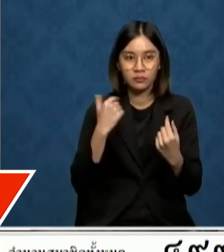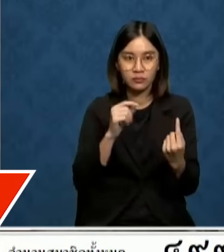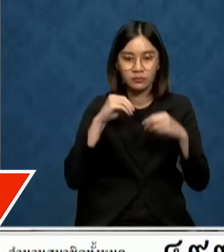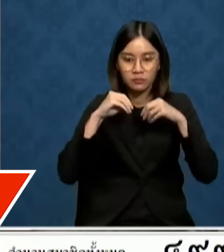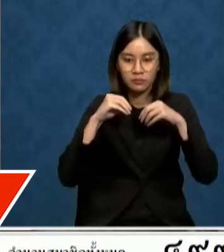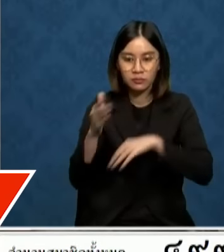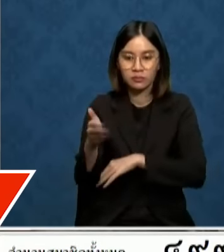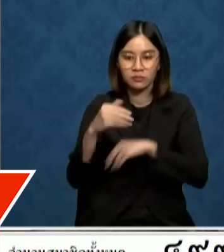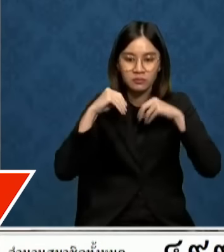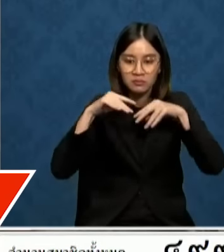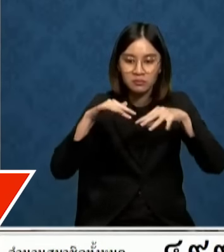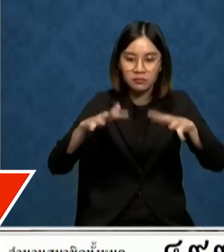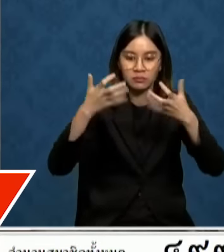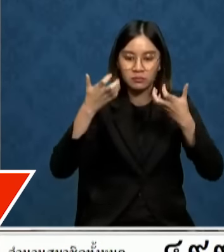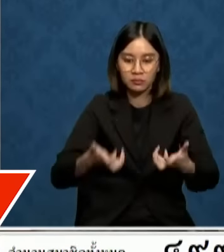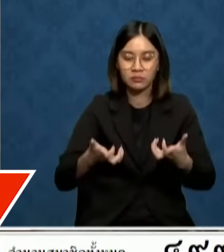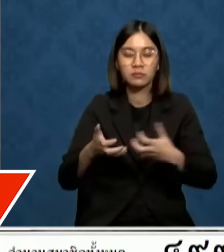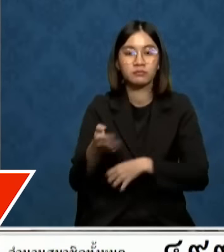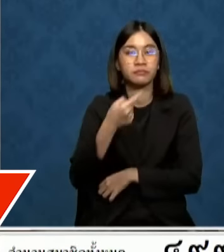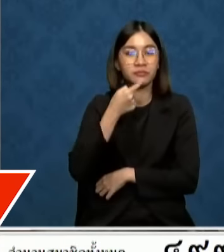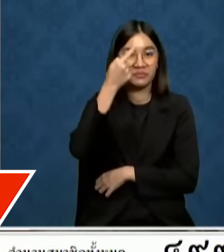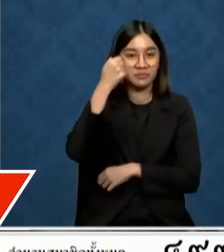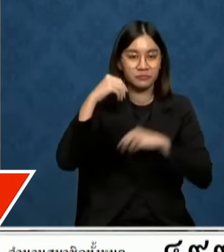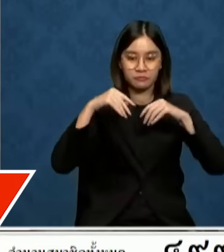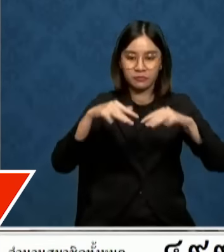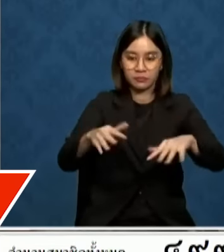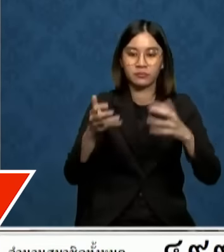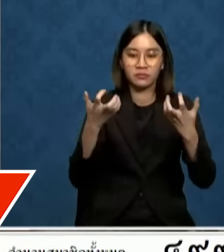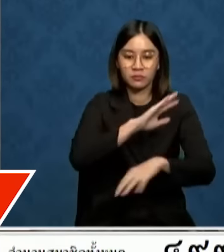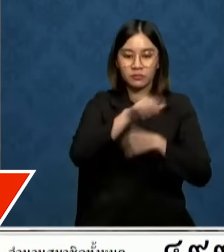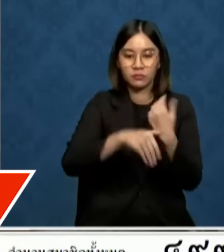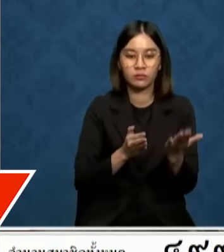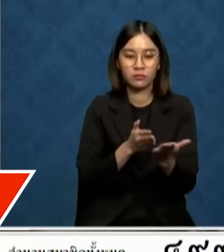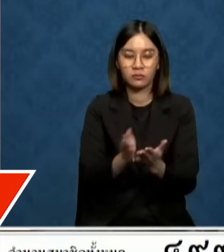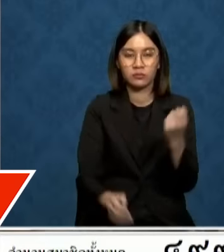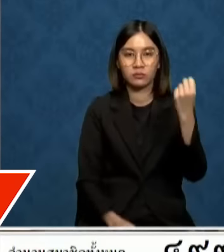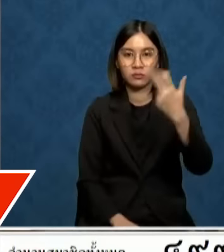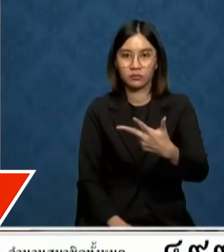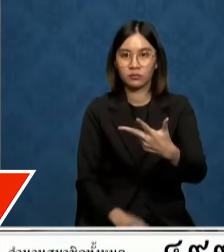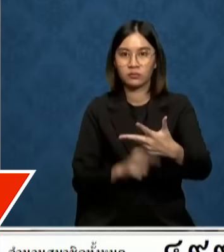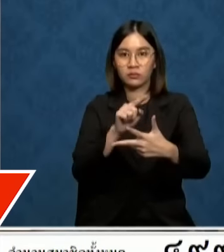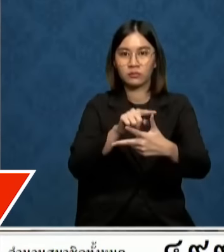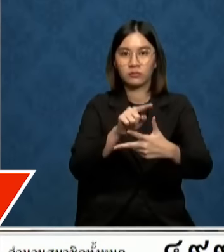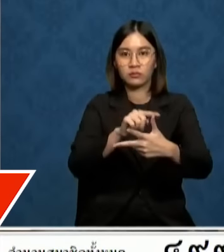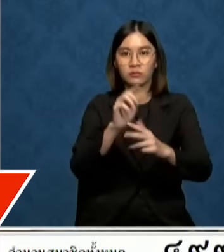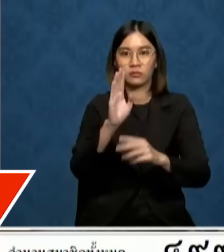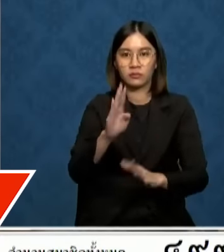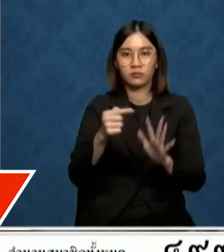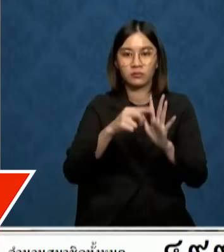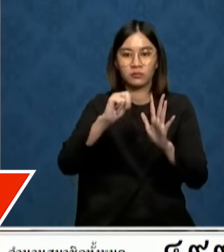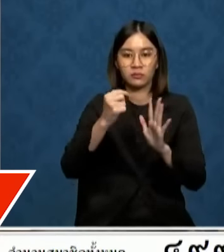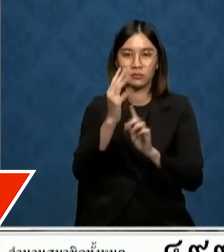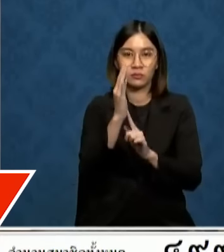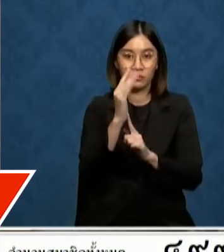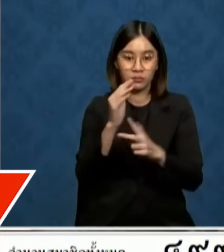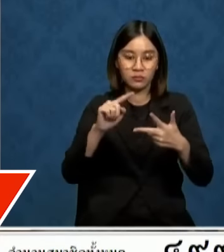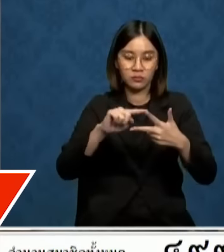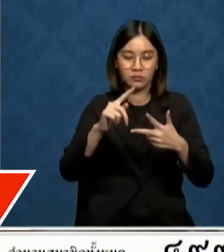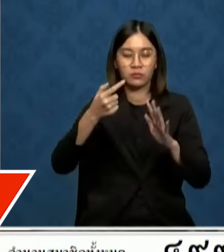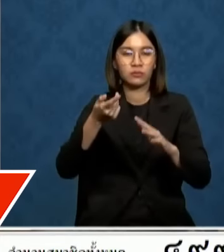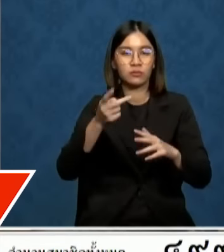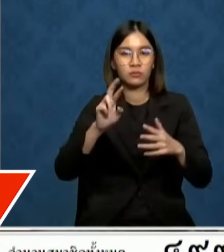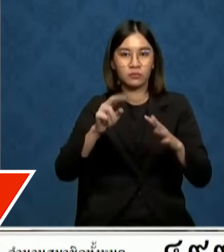ระบาดรุนแรงปลาหมอคางดำทั้งหมด 3เขตคือเขตบางขุนเทียนเขตทุ่งคุเขต